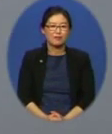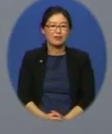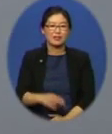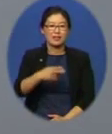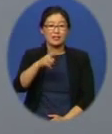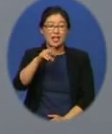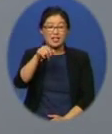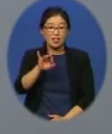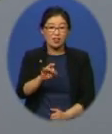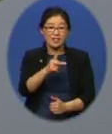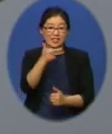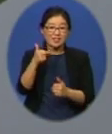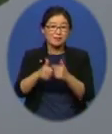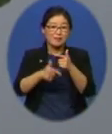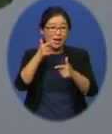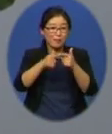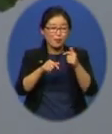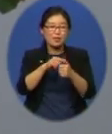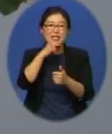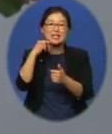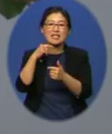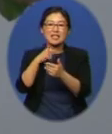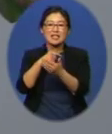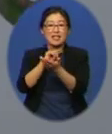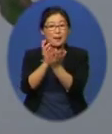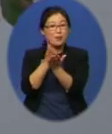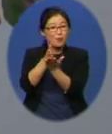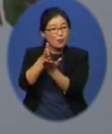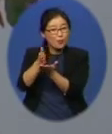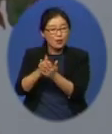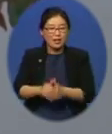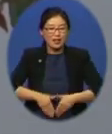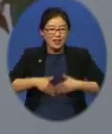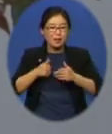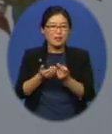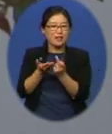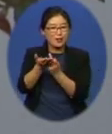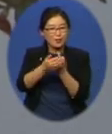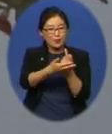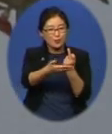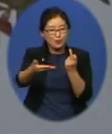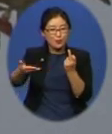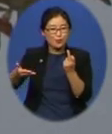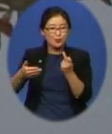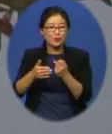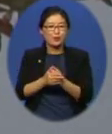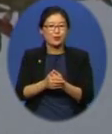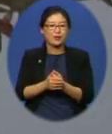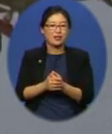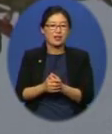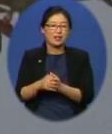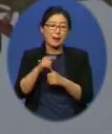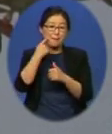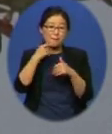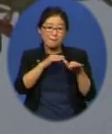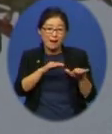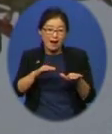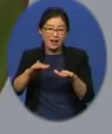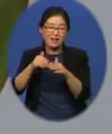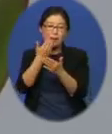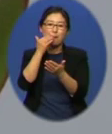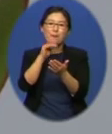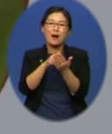다정큼나무는 장미과에 속하며 남해안에서부터 제주도에 걸친 소금 바람이 불어대는 바닷가 바위